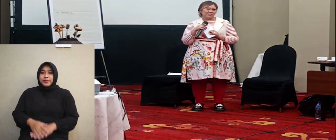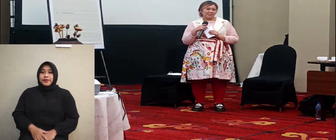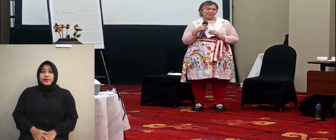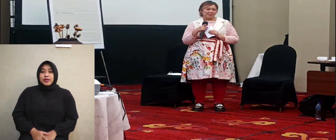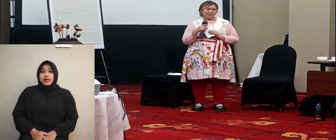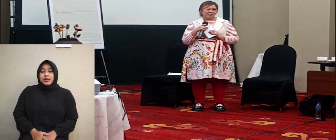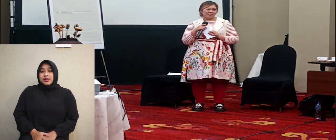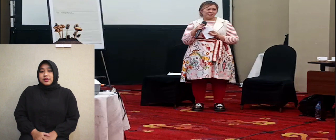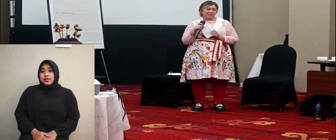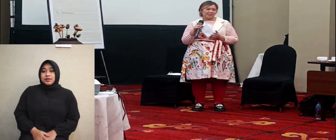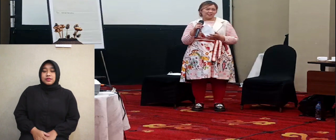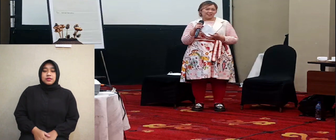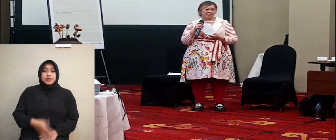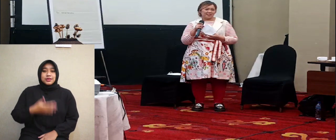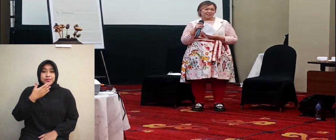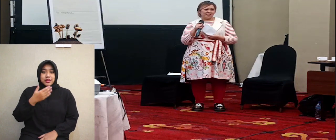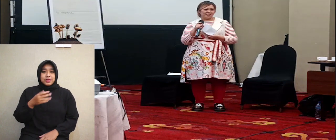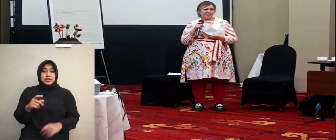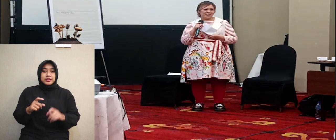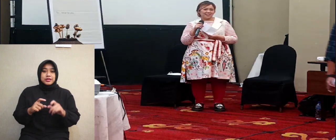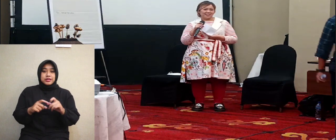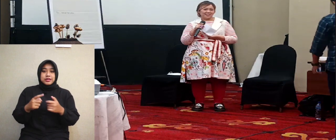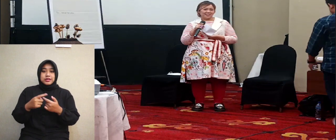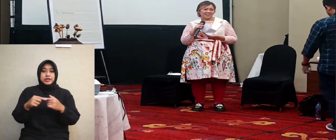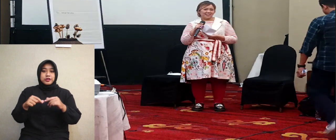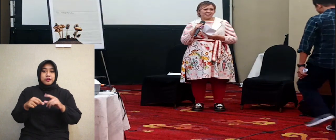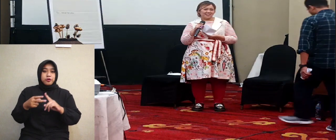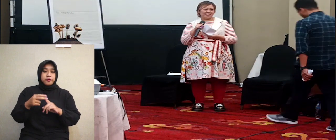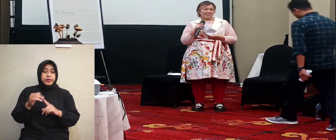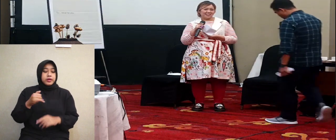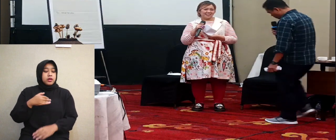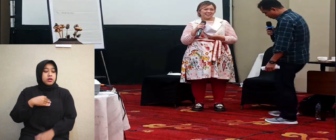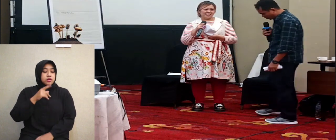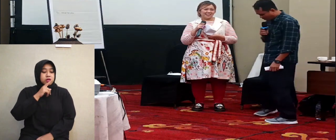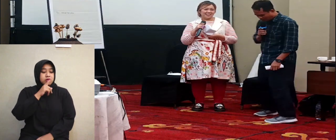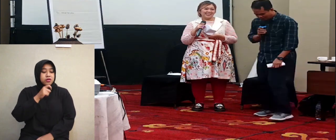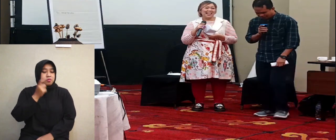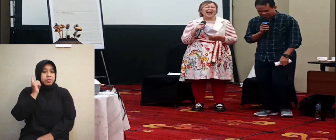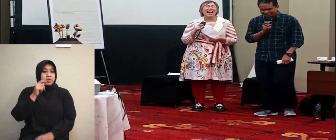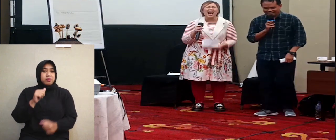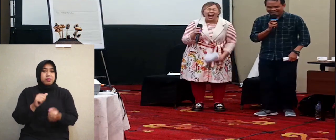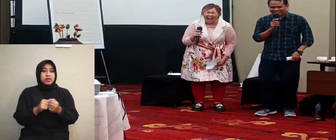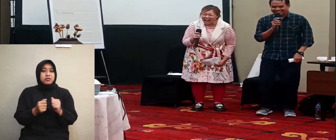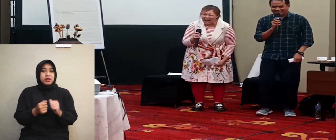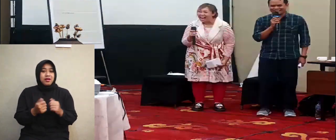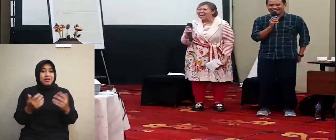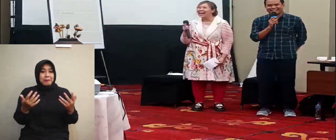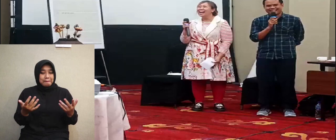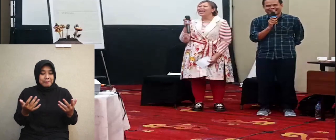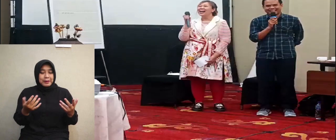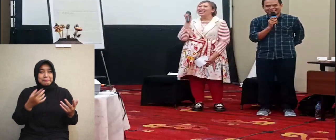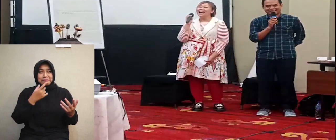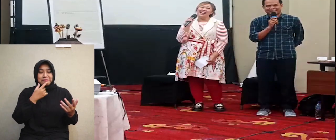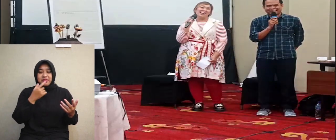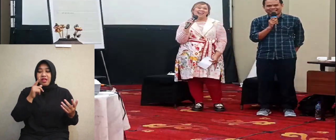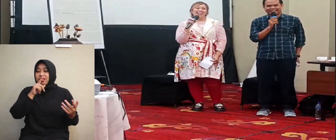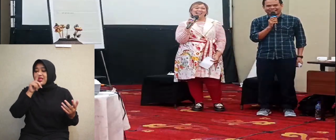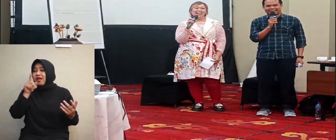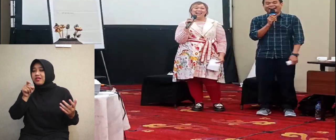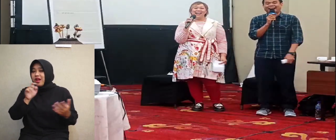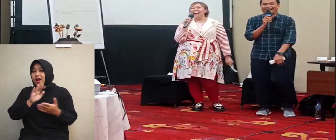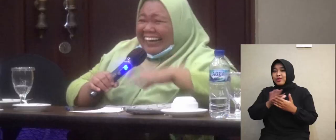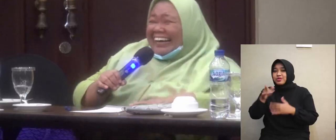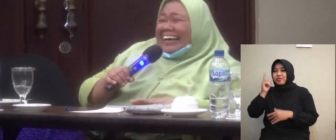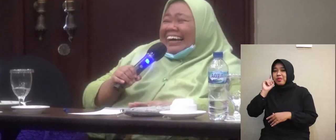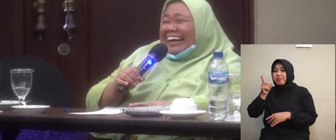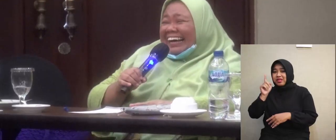sa kalau ditanya pemerintah masalahnya apa harusnya tanya ke pemerintah